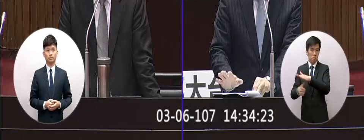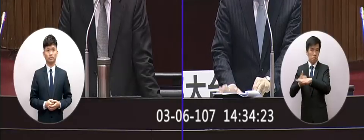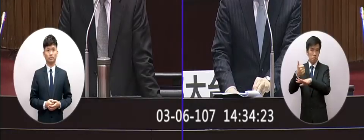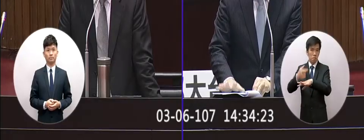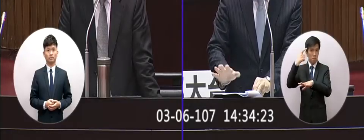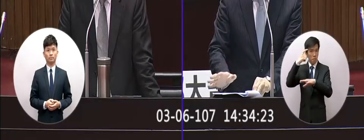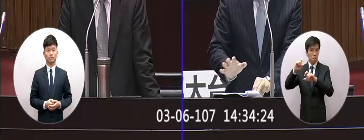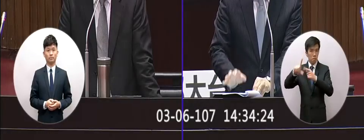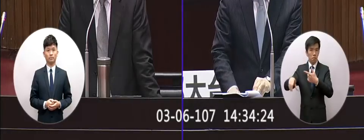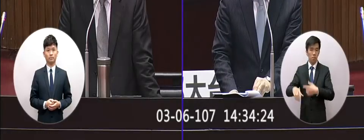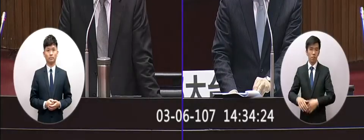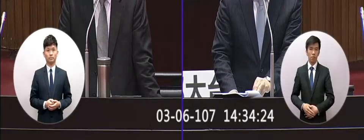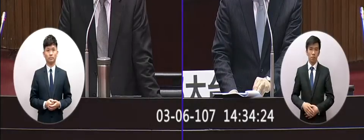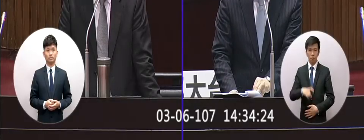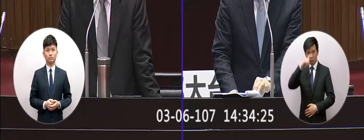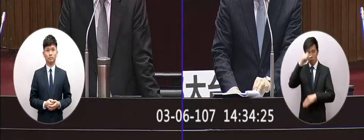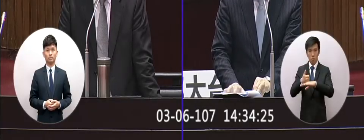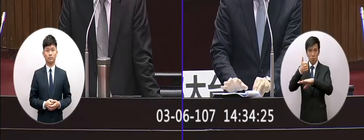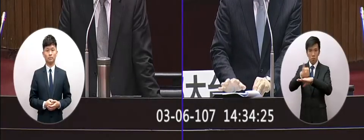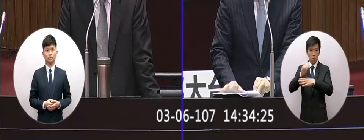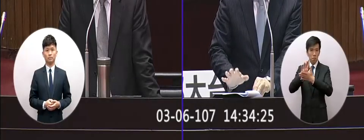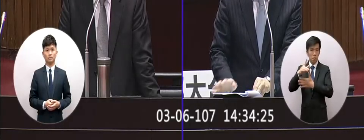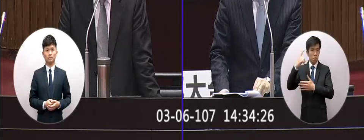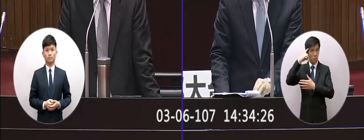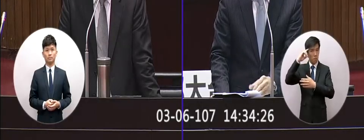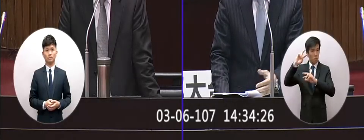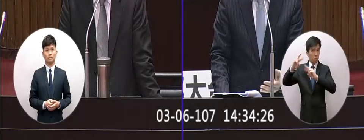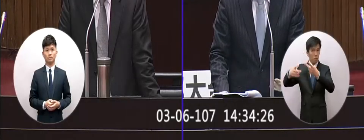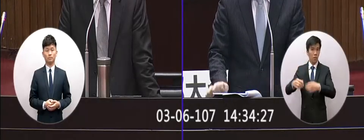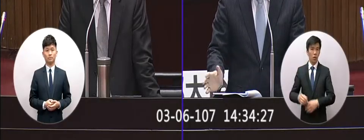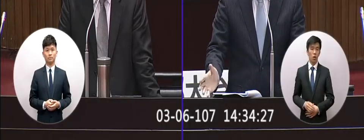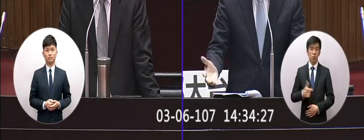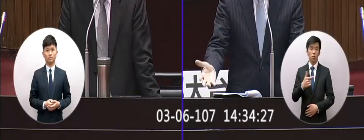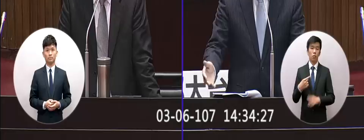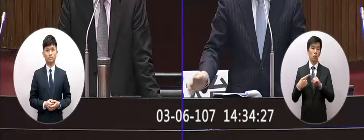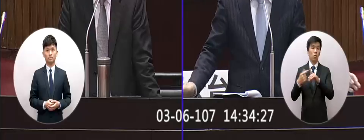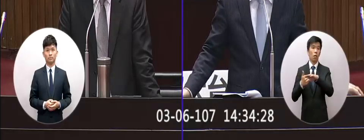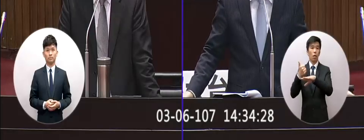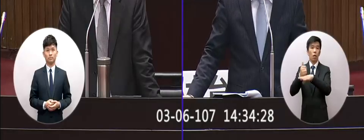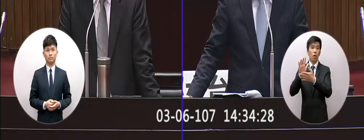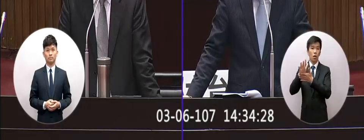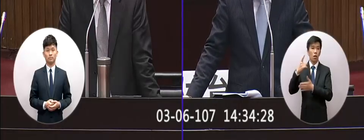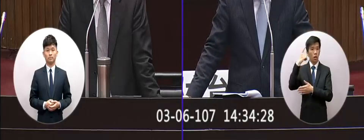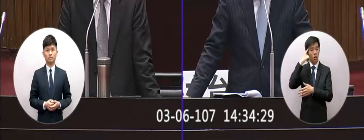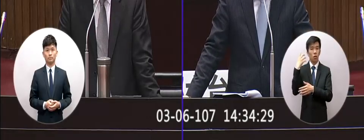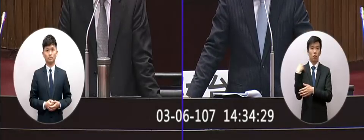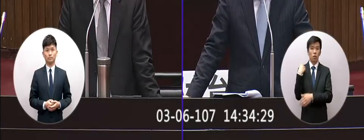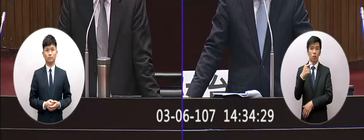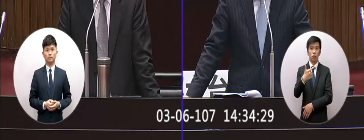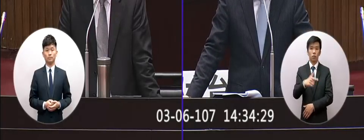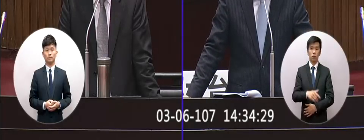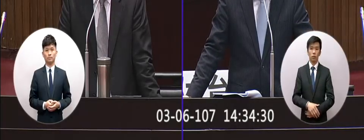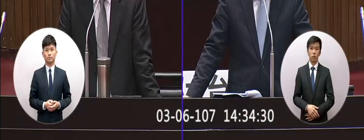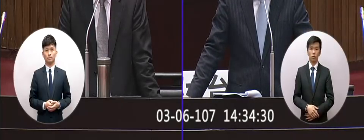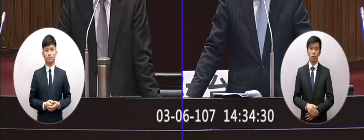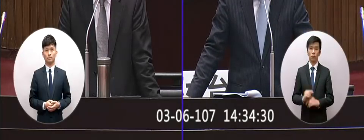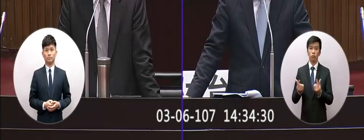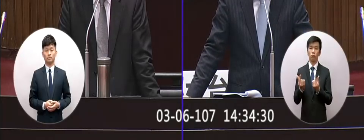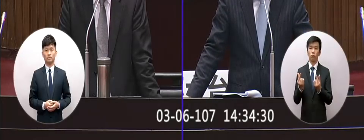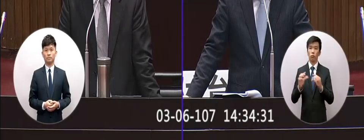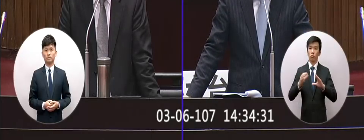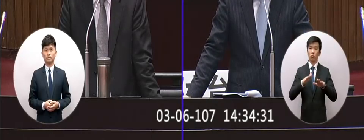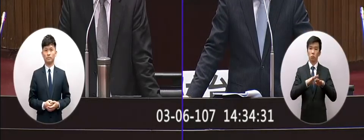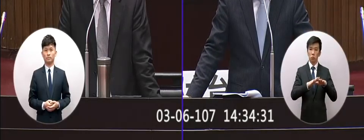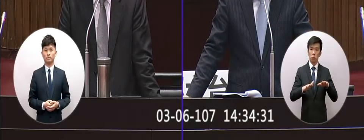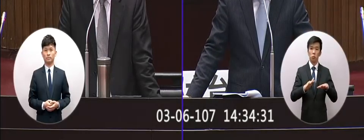哦，换位置也换脑袋哦，而不是只有换位置不换脑袋。你尤其国安团队过去2年多来